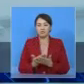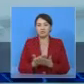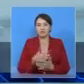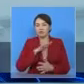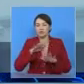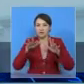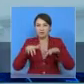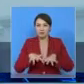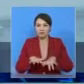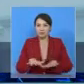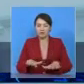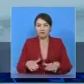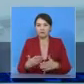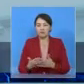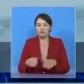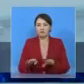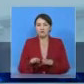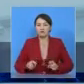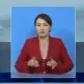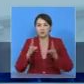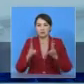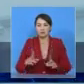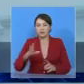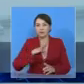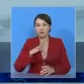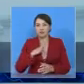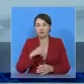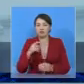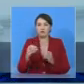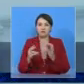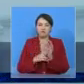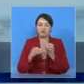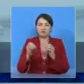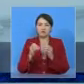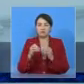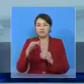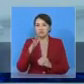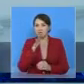массового распространения, размножения данного вредителя происходят примерно раз в 8-10 лет.